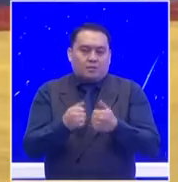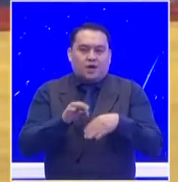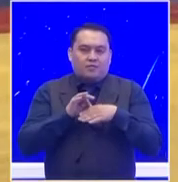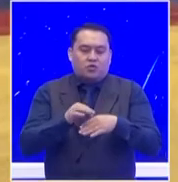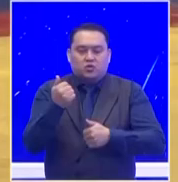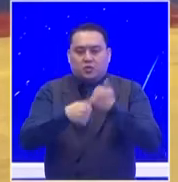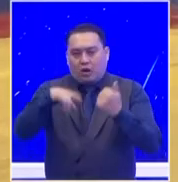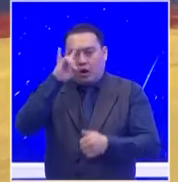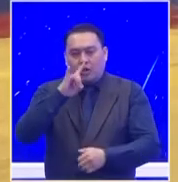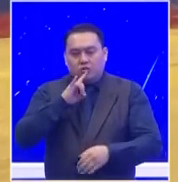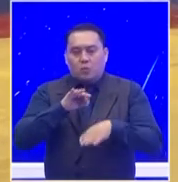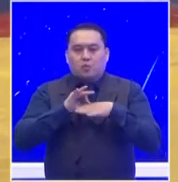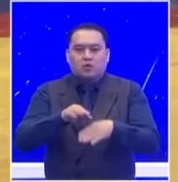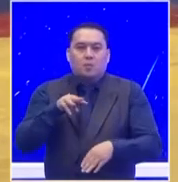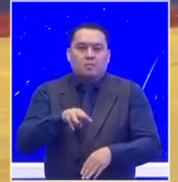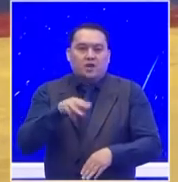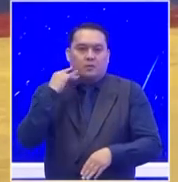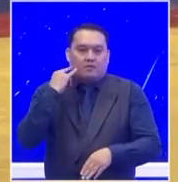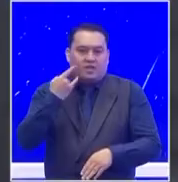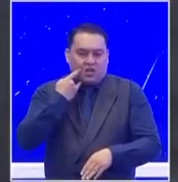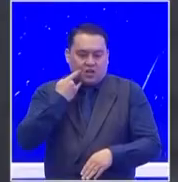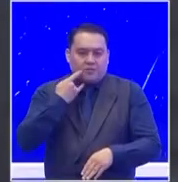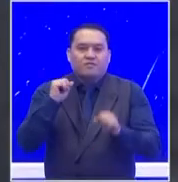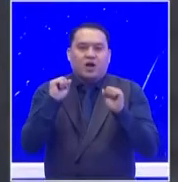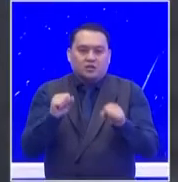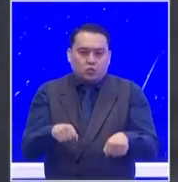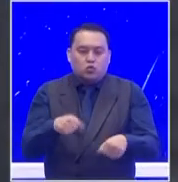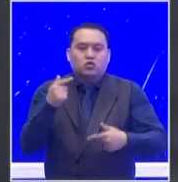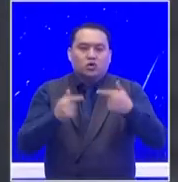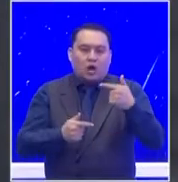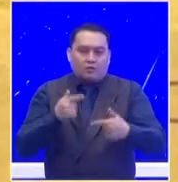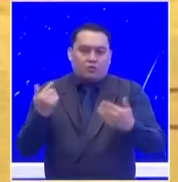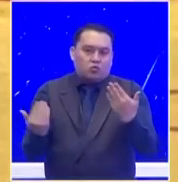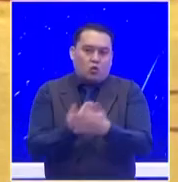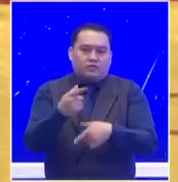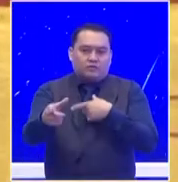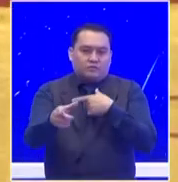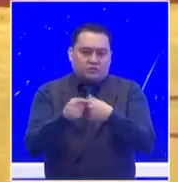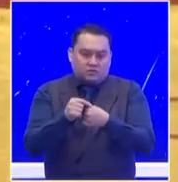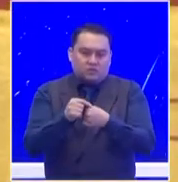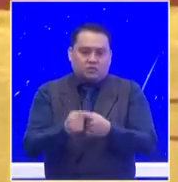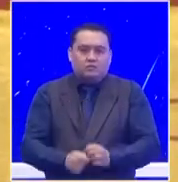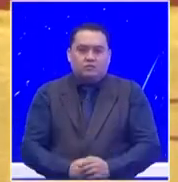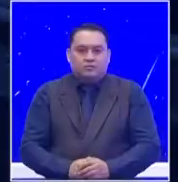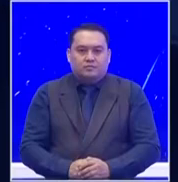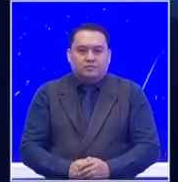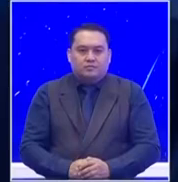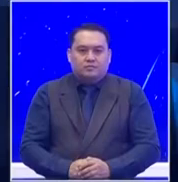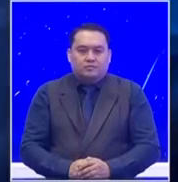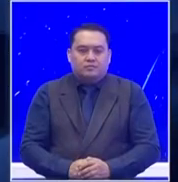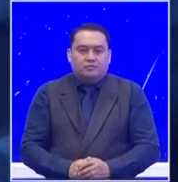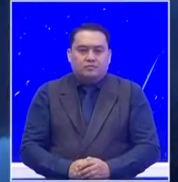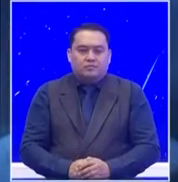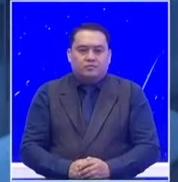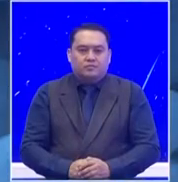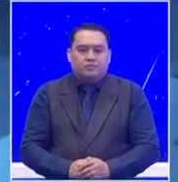чемпионат Казахстана, который пройдет в марте в Павлодаре. И вполне вероятно, что соперники вновь встретятся на ковре, но уже на другой арене. Алексей